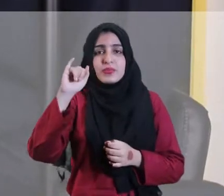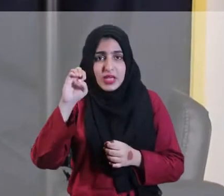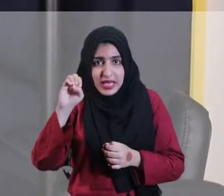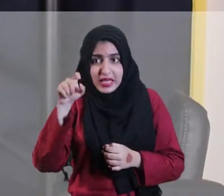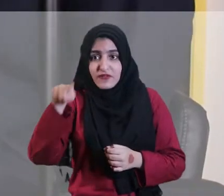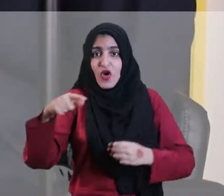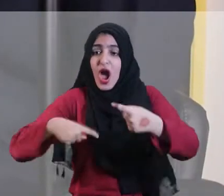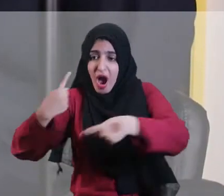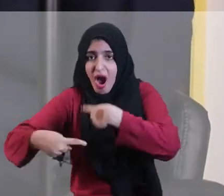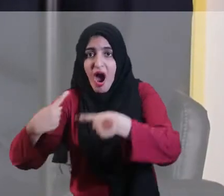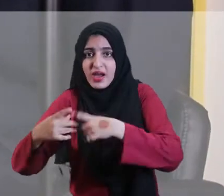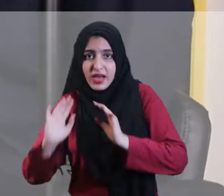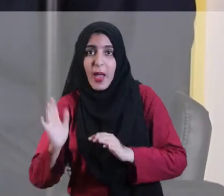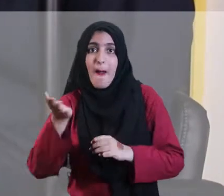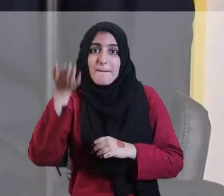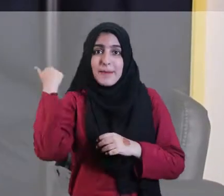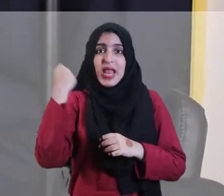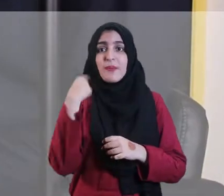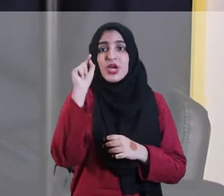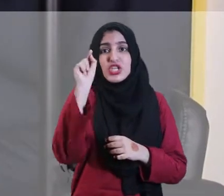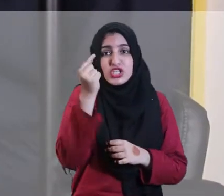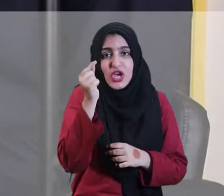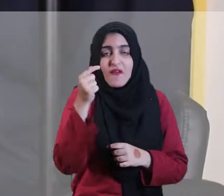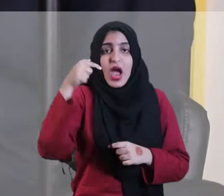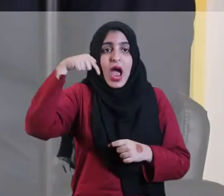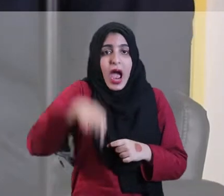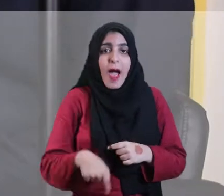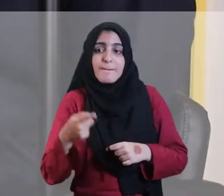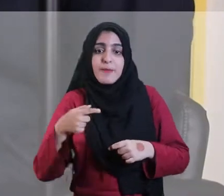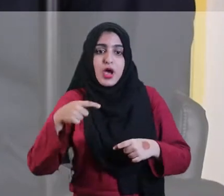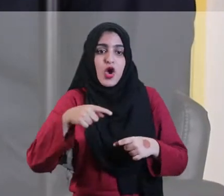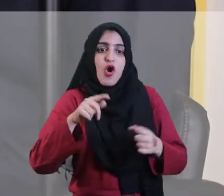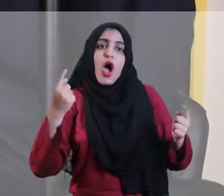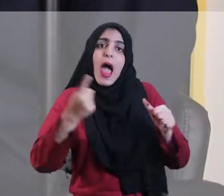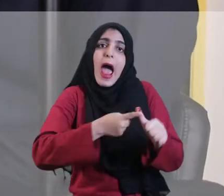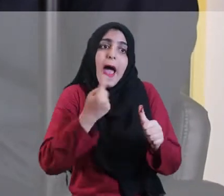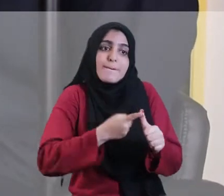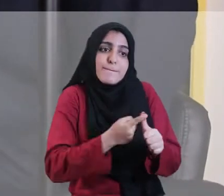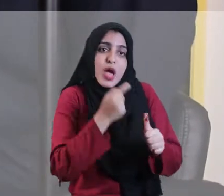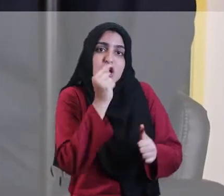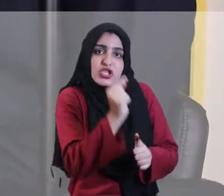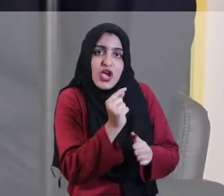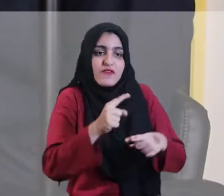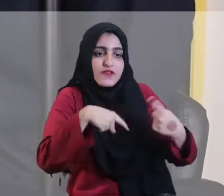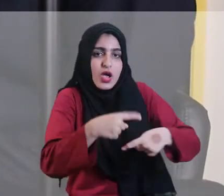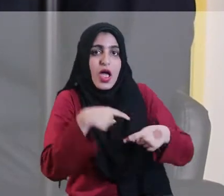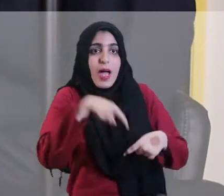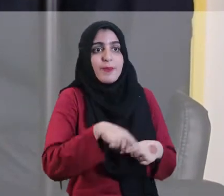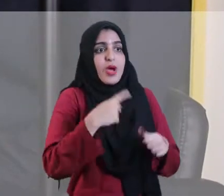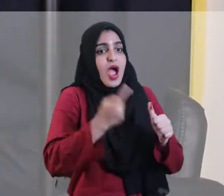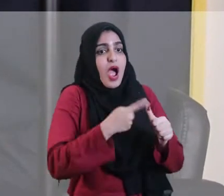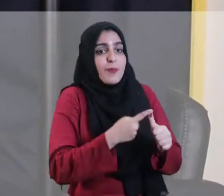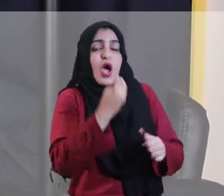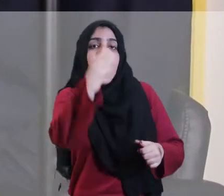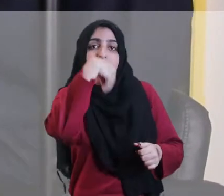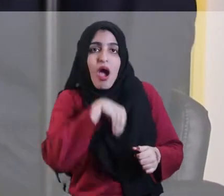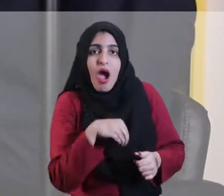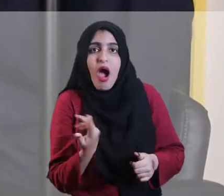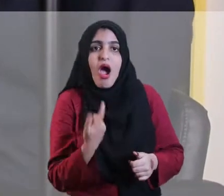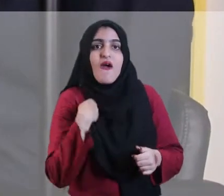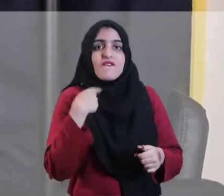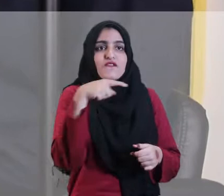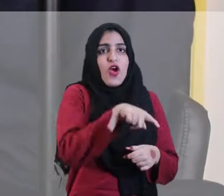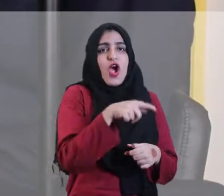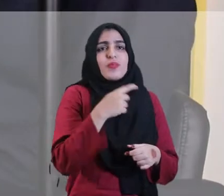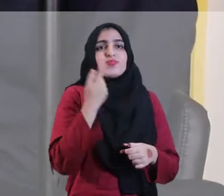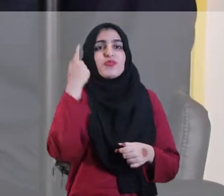ले जाने की कोशिश है चावल से हम रेडी टू मेक में आए पहले के चावल से ट्रांसफार्म के यह रेडी टू इट में आगे सुबह टेकिंग ऑल द बेस्ट